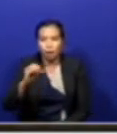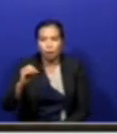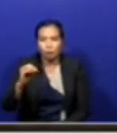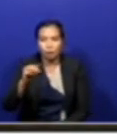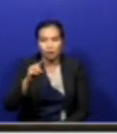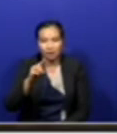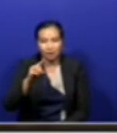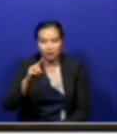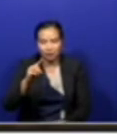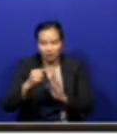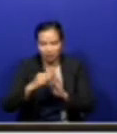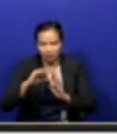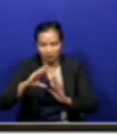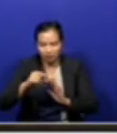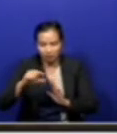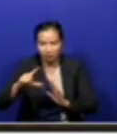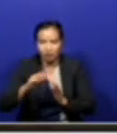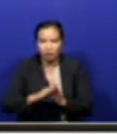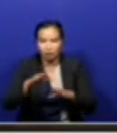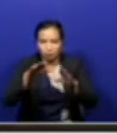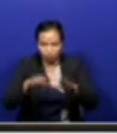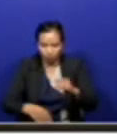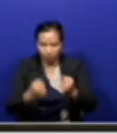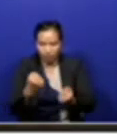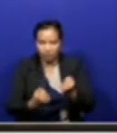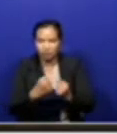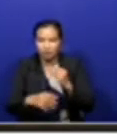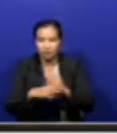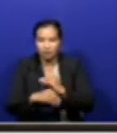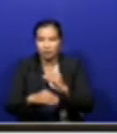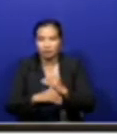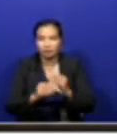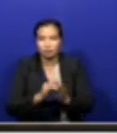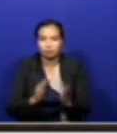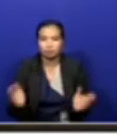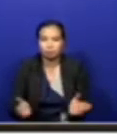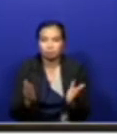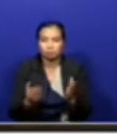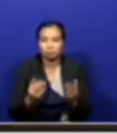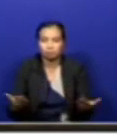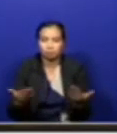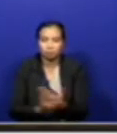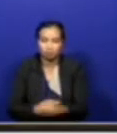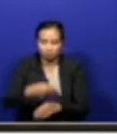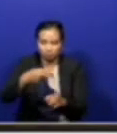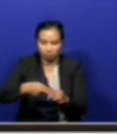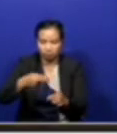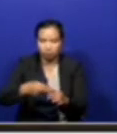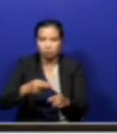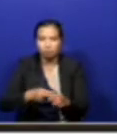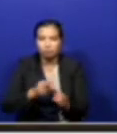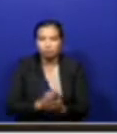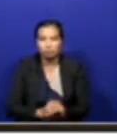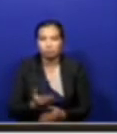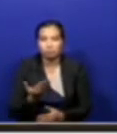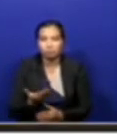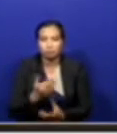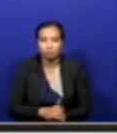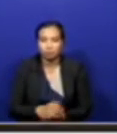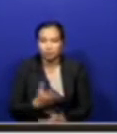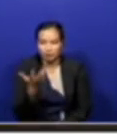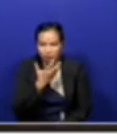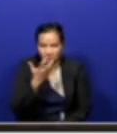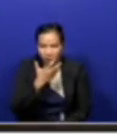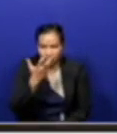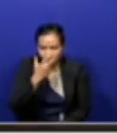างๆลดการใช้รถยนต์ให้ภาคส่วนสนับสนุนการเปลี่ยนน้ำมันเครื่องอันนี้ผมหาฟันเกือบล่วงไปแล้วเมื่อตอนอภิปร